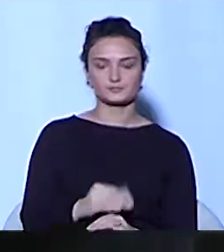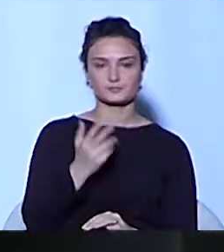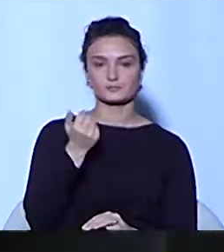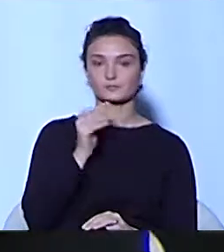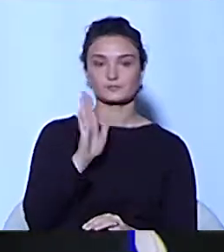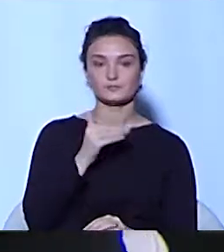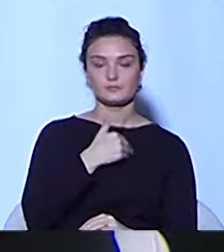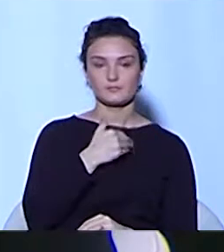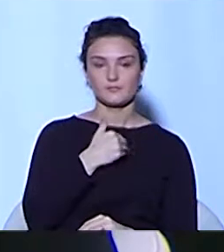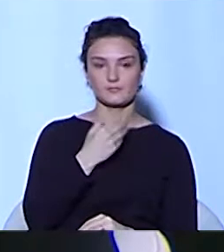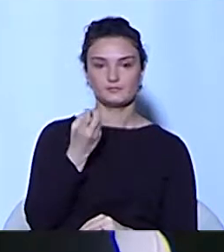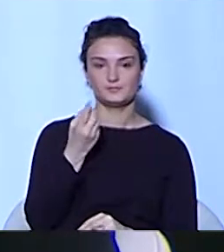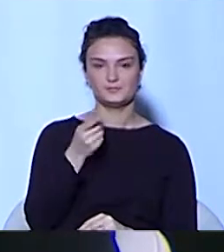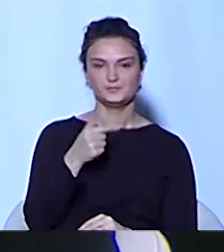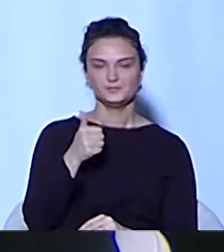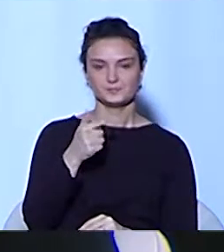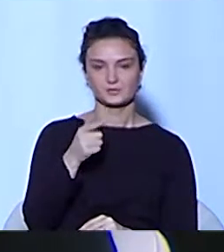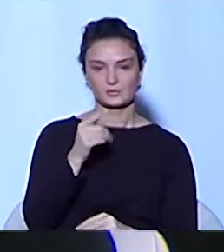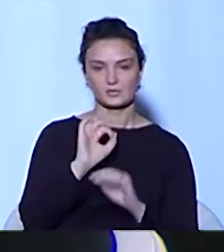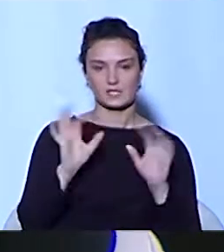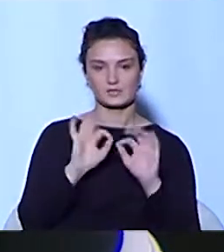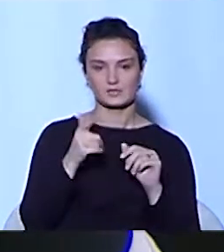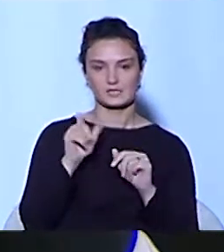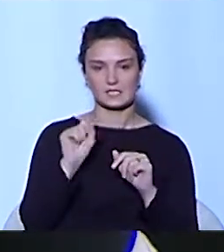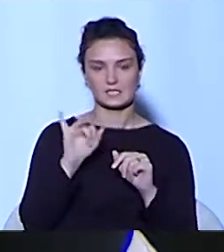ხომ არაფერი იგნებავდა თქვენ როგორც გერიატრს გეთქვათ?